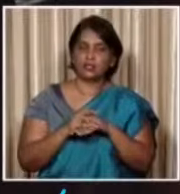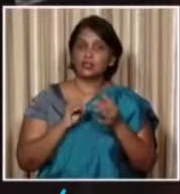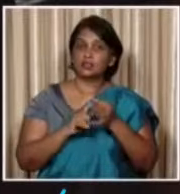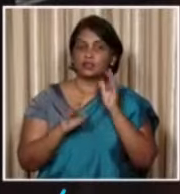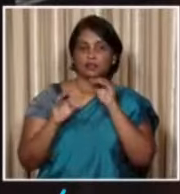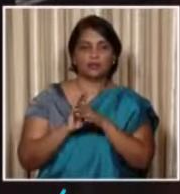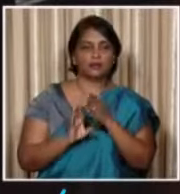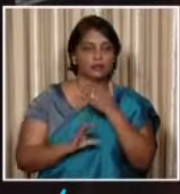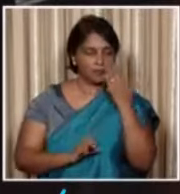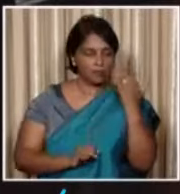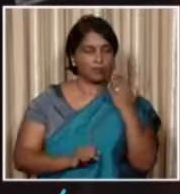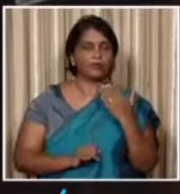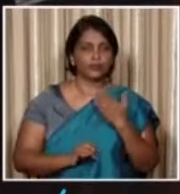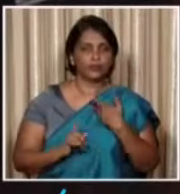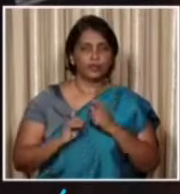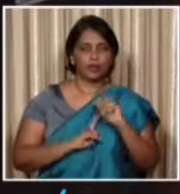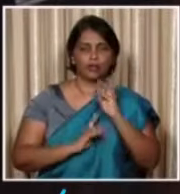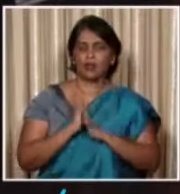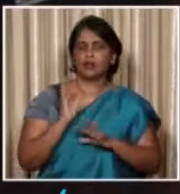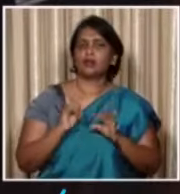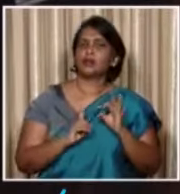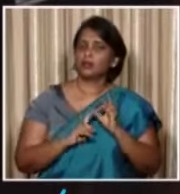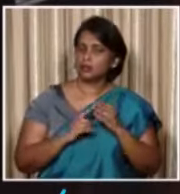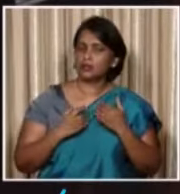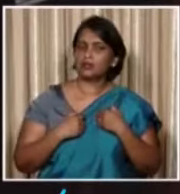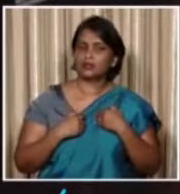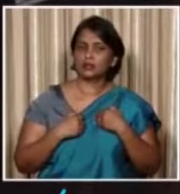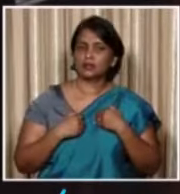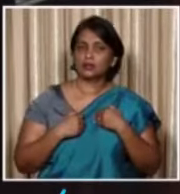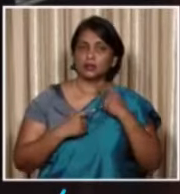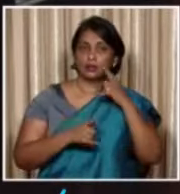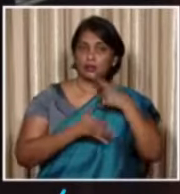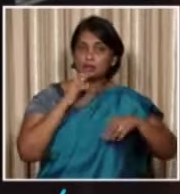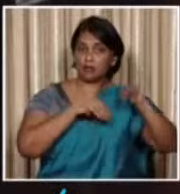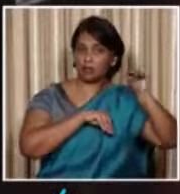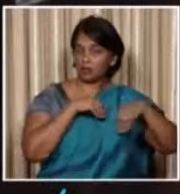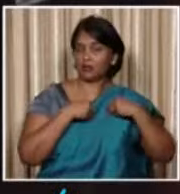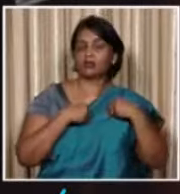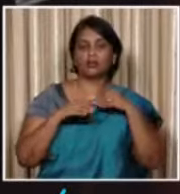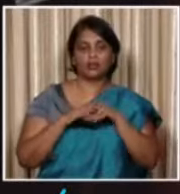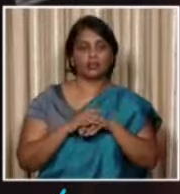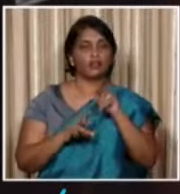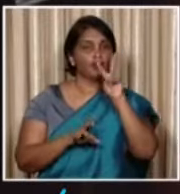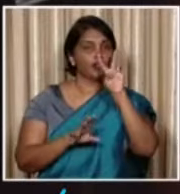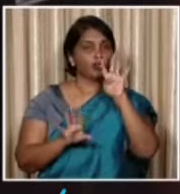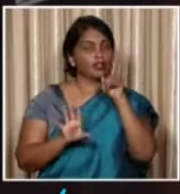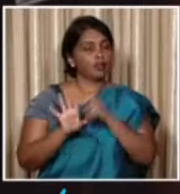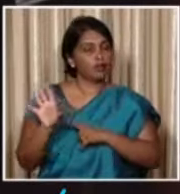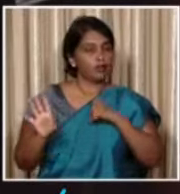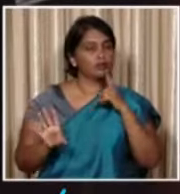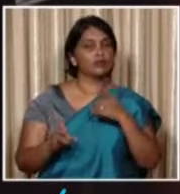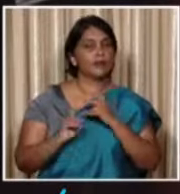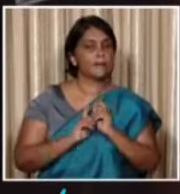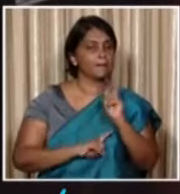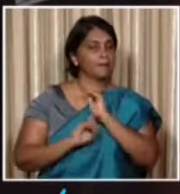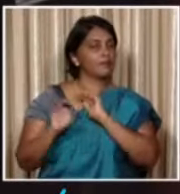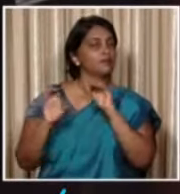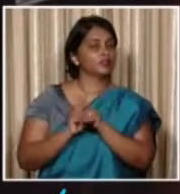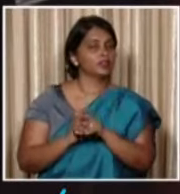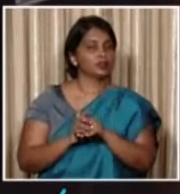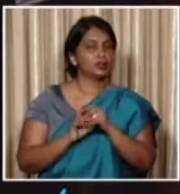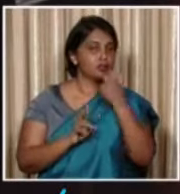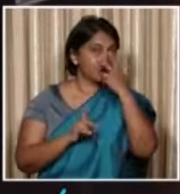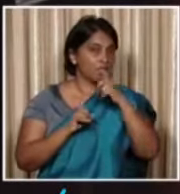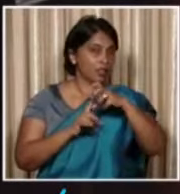wenna api parliamentu mantri waru අපි ජනතාව වේවලා තියෙන්නේ 24 අවුරුද්දක් අපිව මේ පාර්ලිමේන්තුවේ වේවලා තියෙන ජන